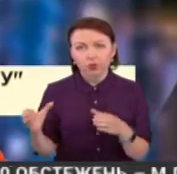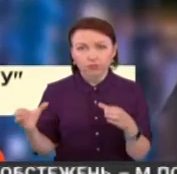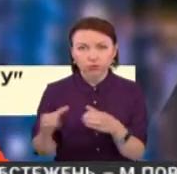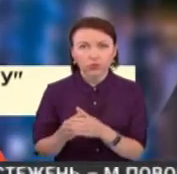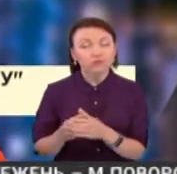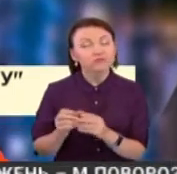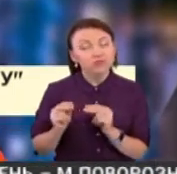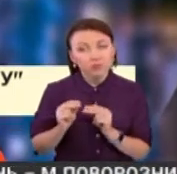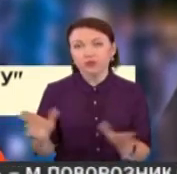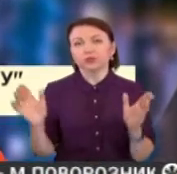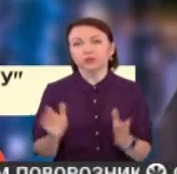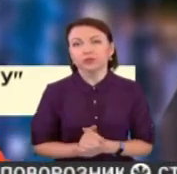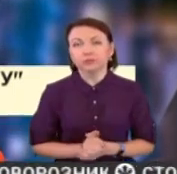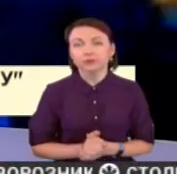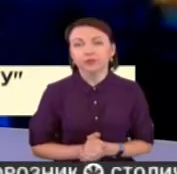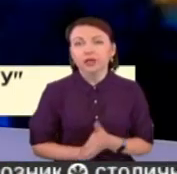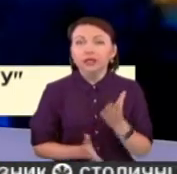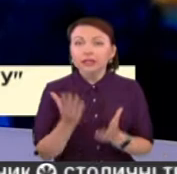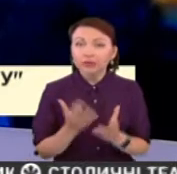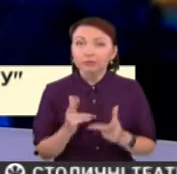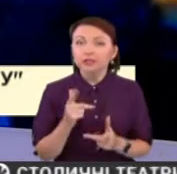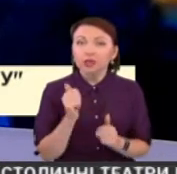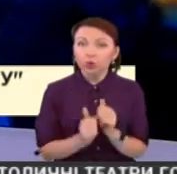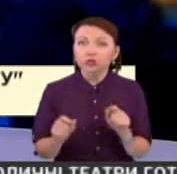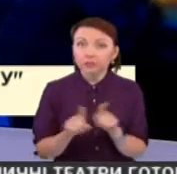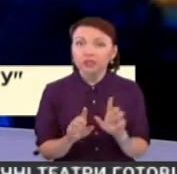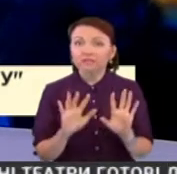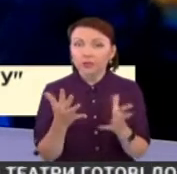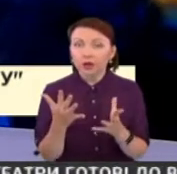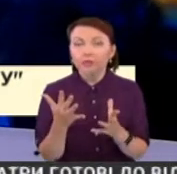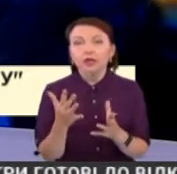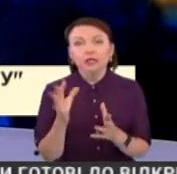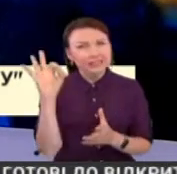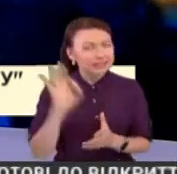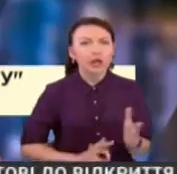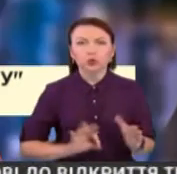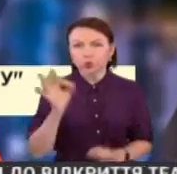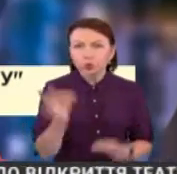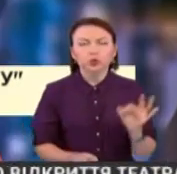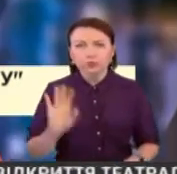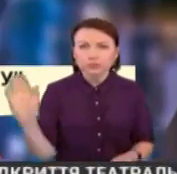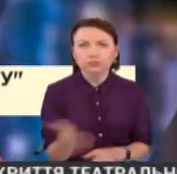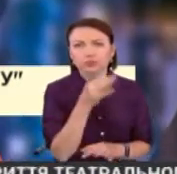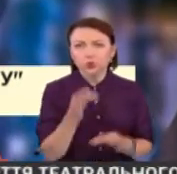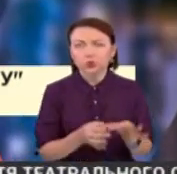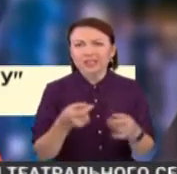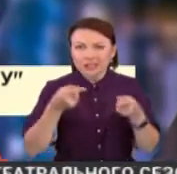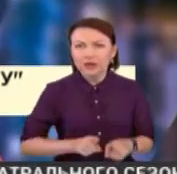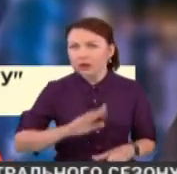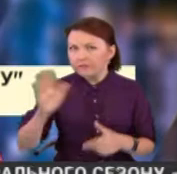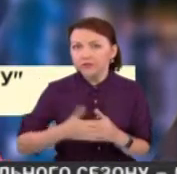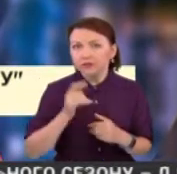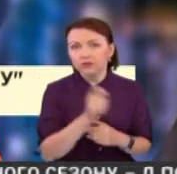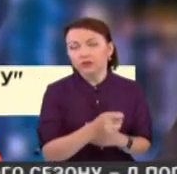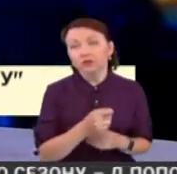вона не працює. Якби за кожним таким випадком був судовий процес з реальними вироками, то